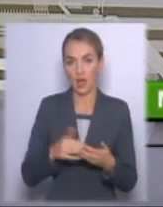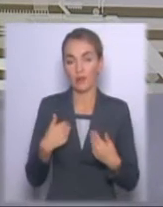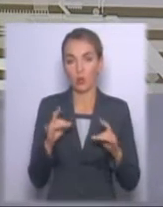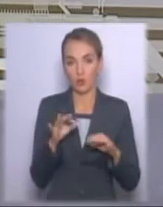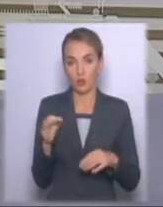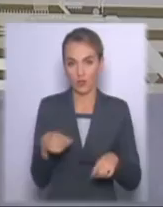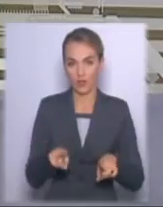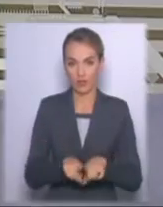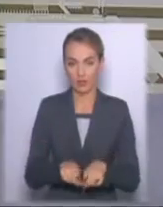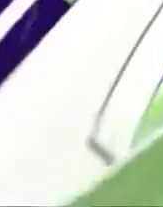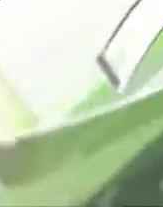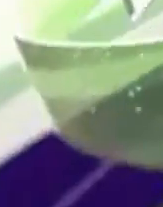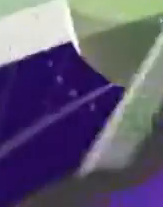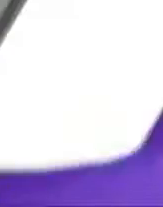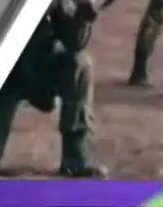про таке.